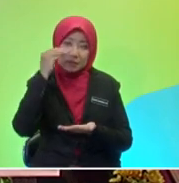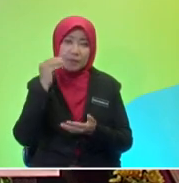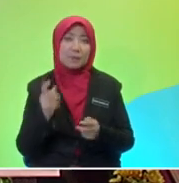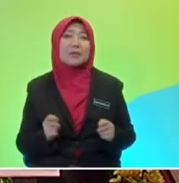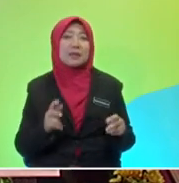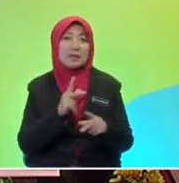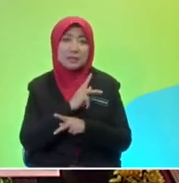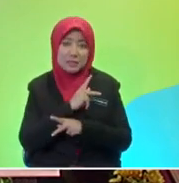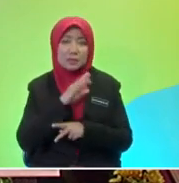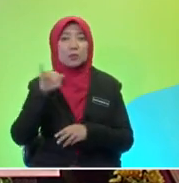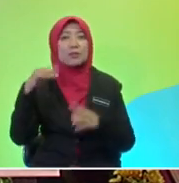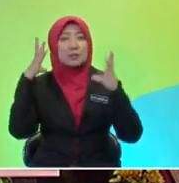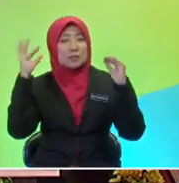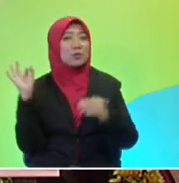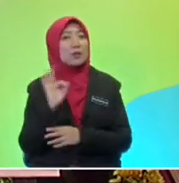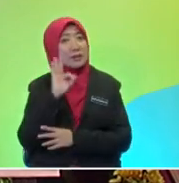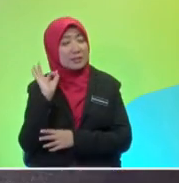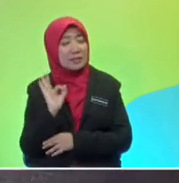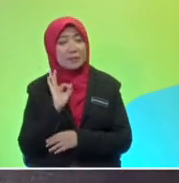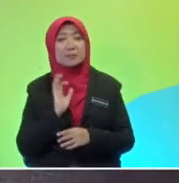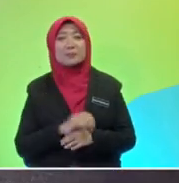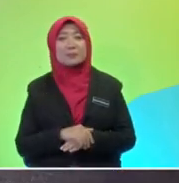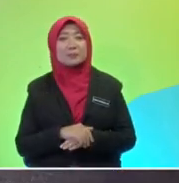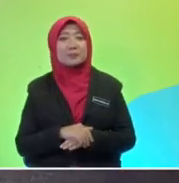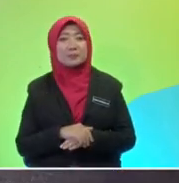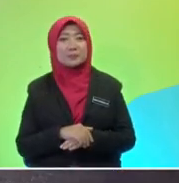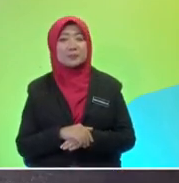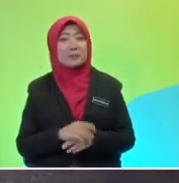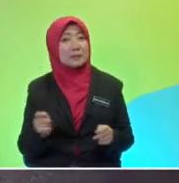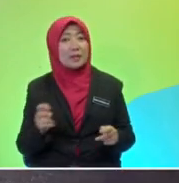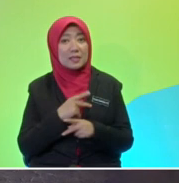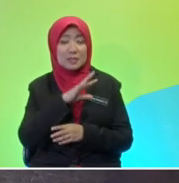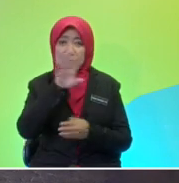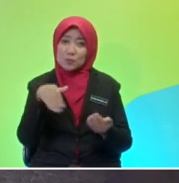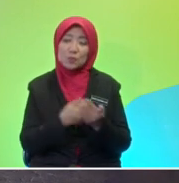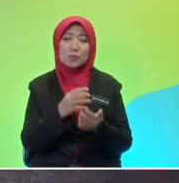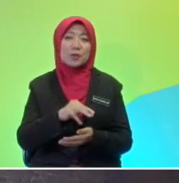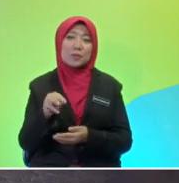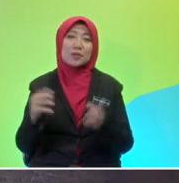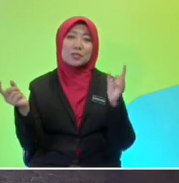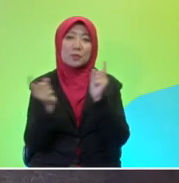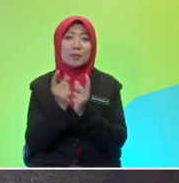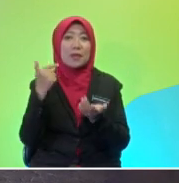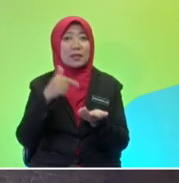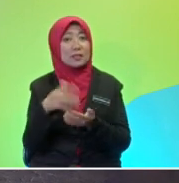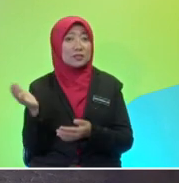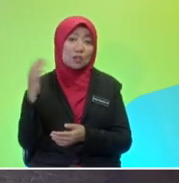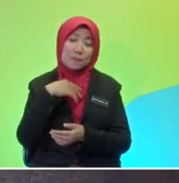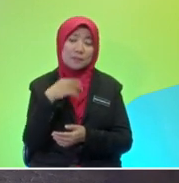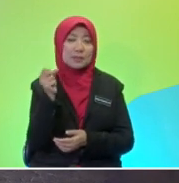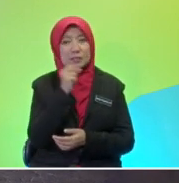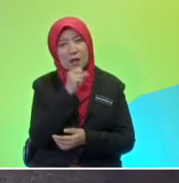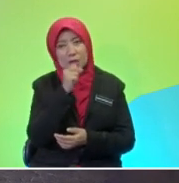kepada jurubah banyak semua Terima Kasih Kalian sudah menonton sehingga kita berjumpa lagi kita akan menyanyi bersama-sama ya